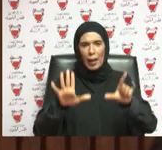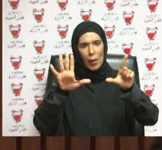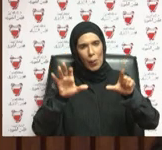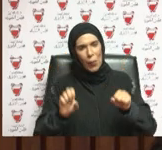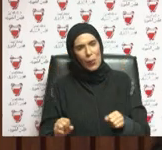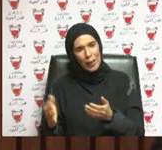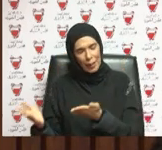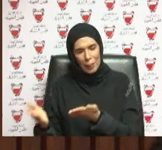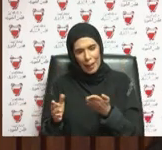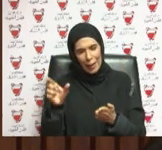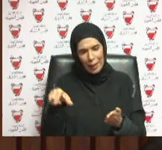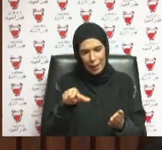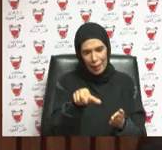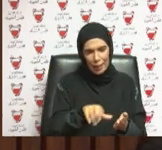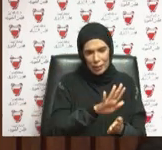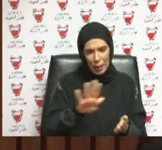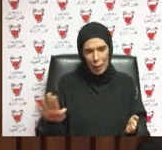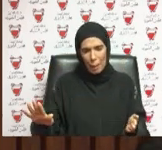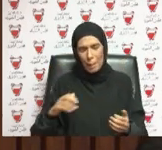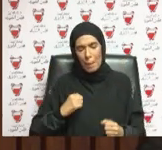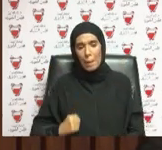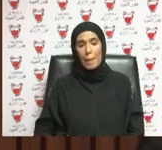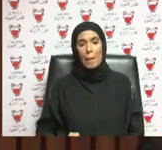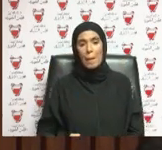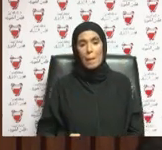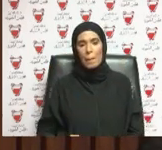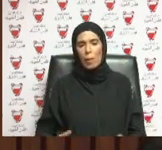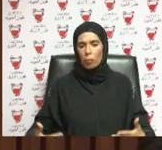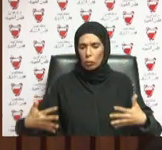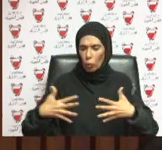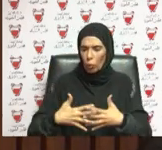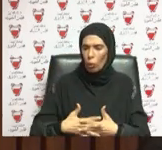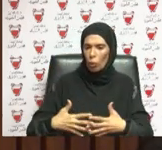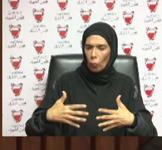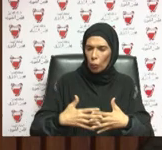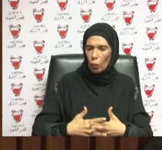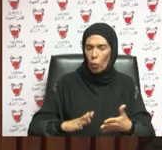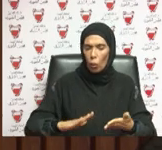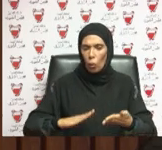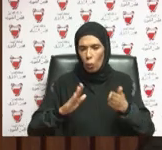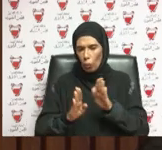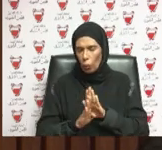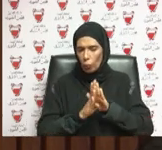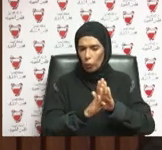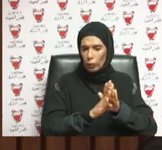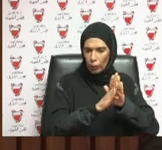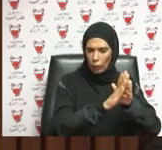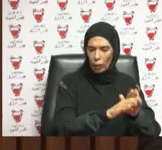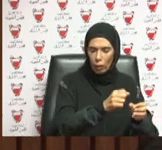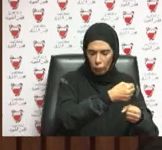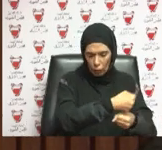ليرحب بأفراد شعب البحرين. وإن الإسهامات والعطاءات التي قدمها ستبقى